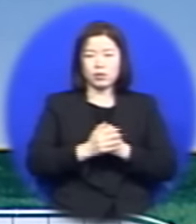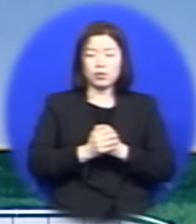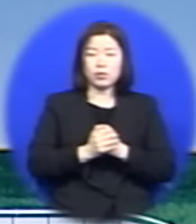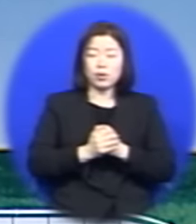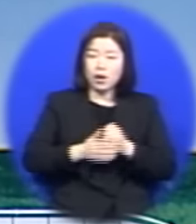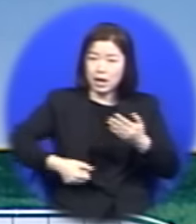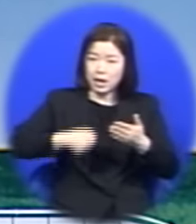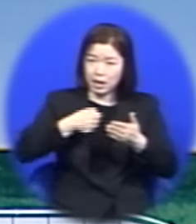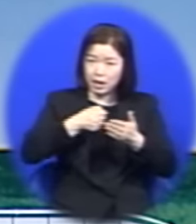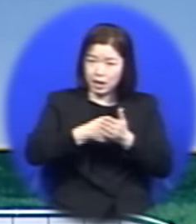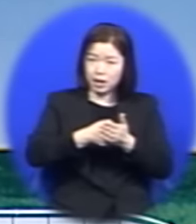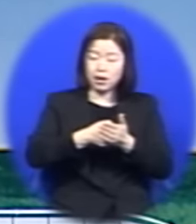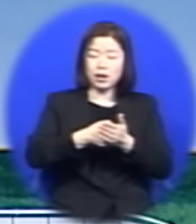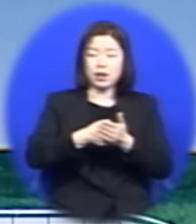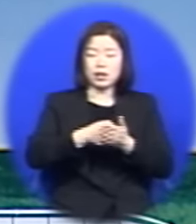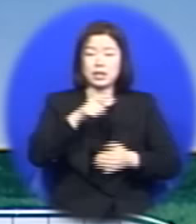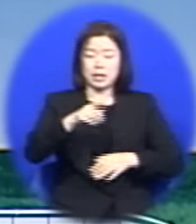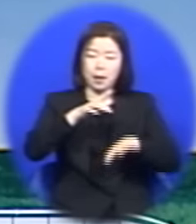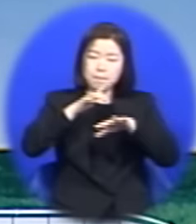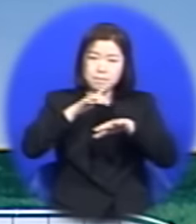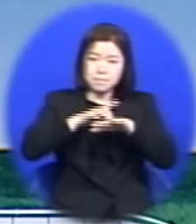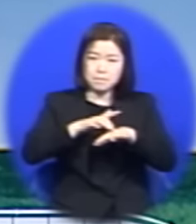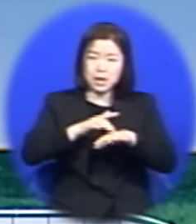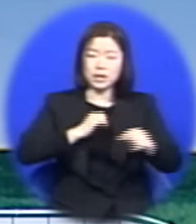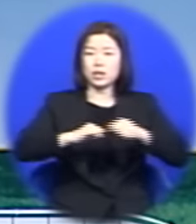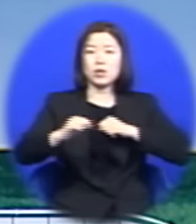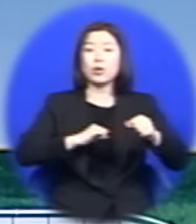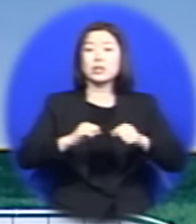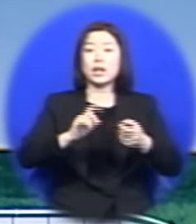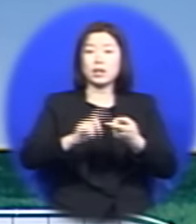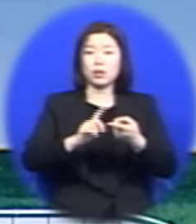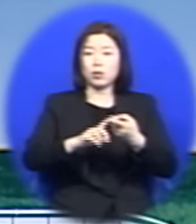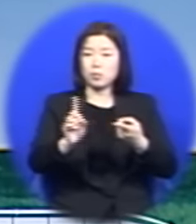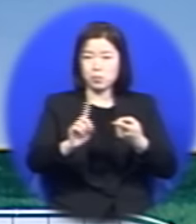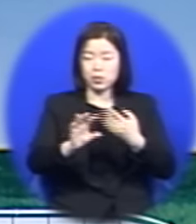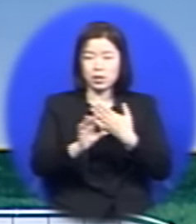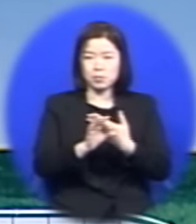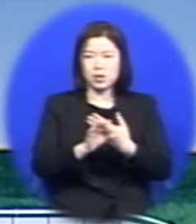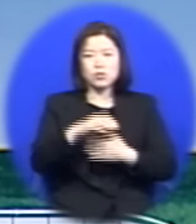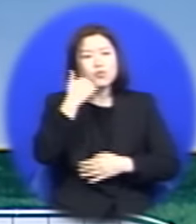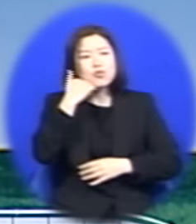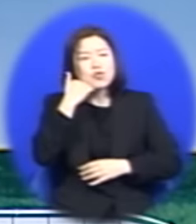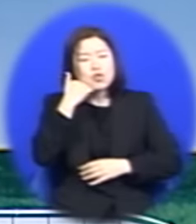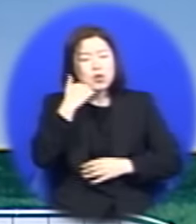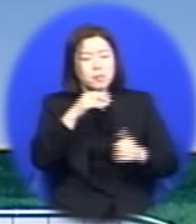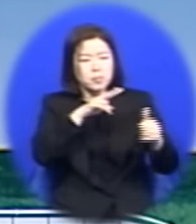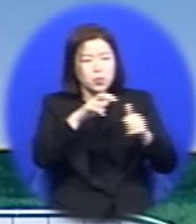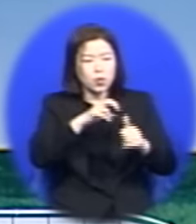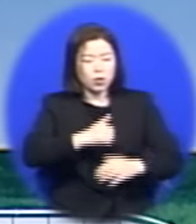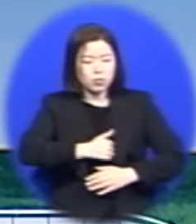결정적으로 이게 마귀 역사라는 것은 누구에게 미워하고 분을 품은 마음으로 그를 위해서 기도해 보세요. 기도가